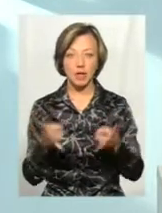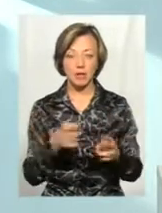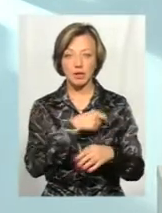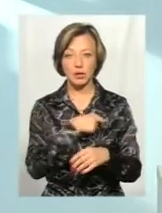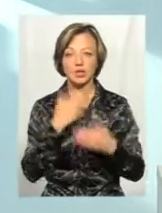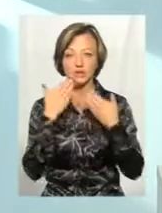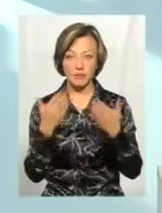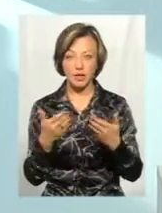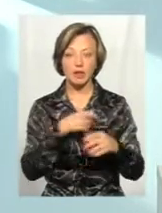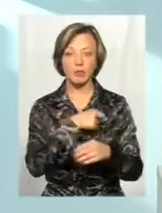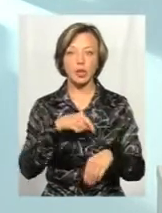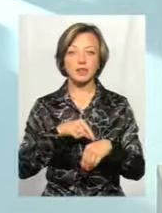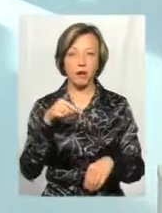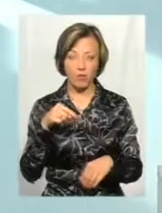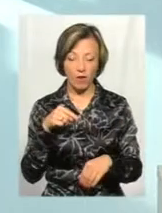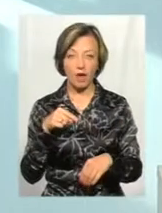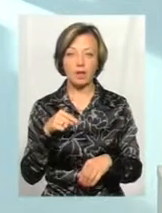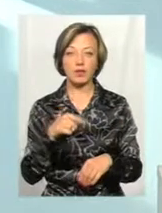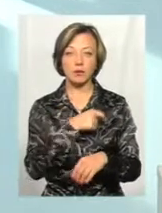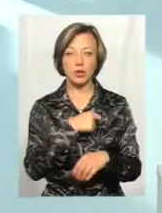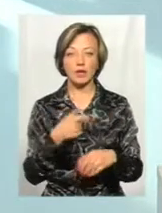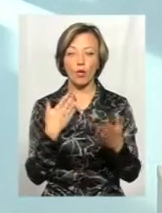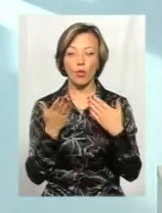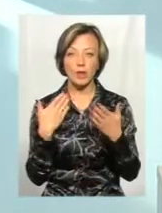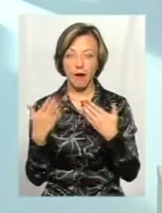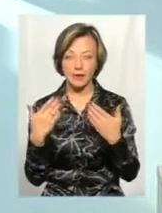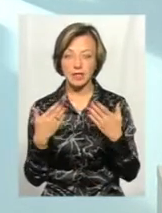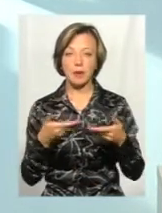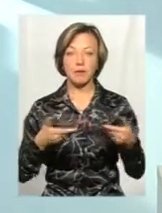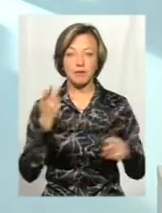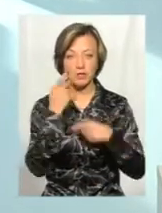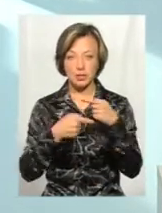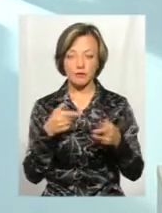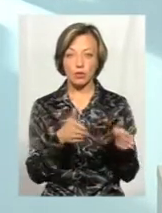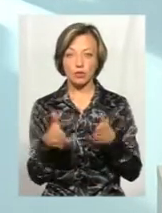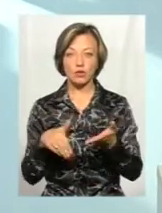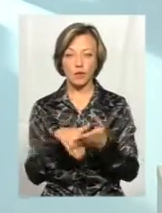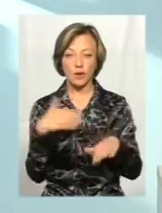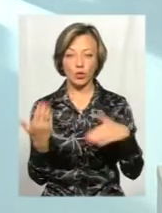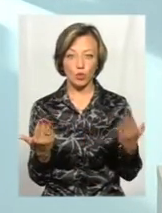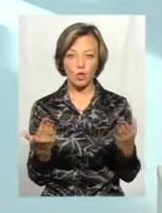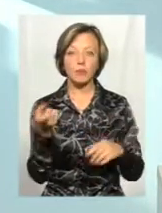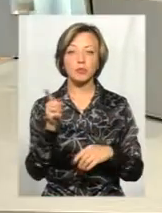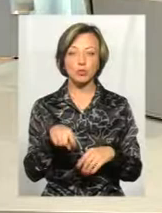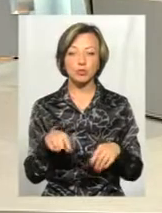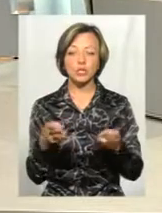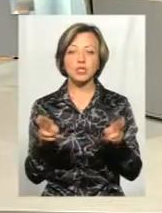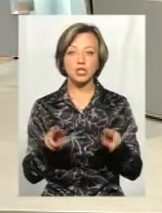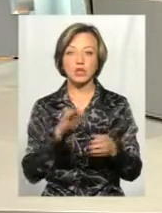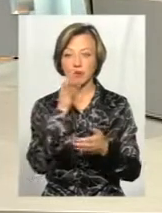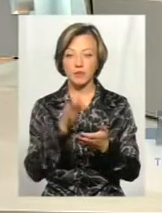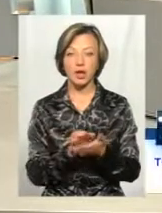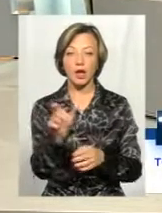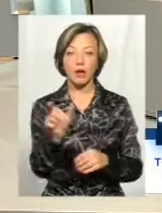депутатське звернення, депутатське реагування, депутатська комунікація. Ми завжди готові допомогти один одному. Тому тут лишається